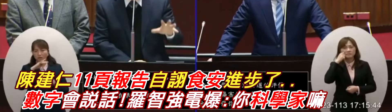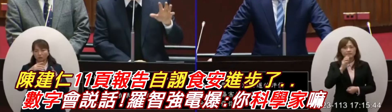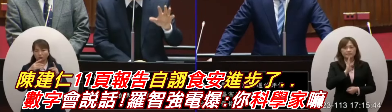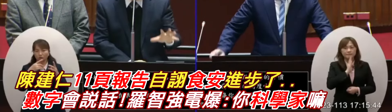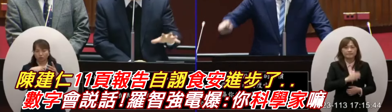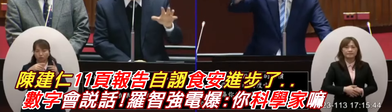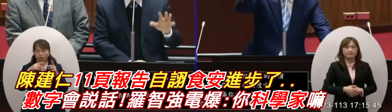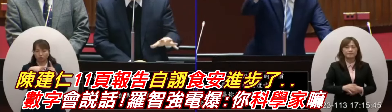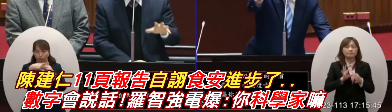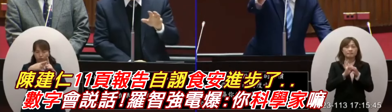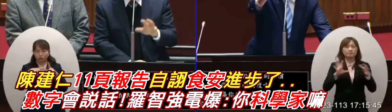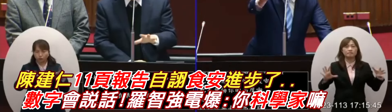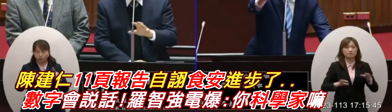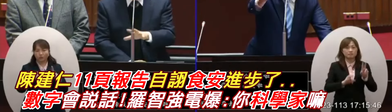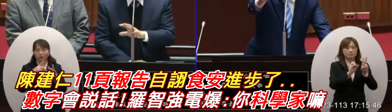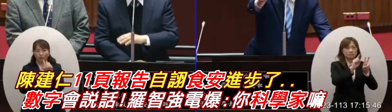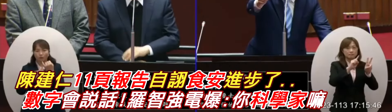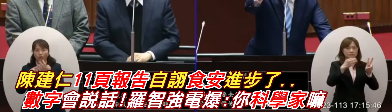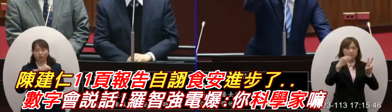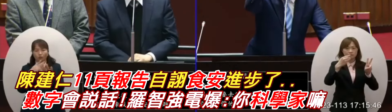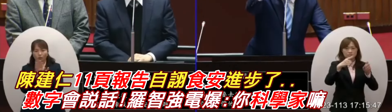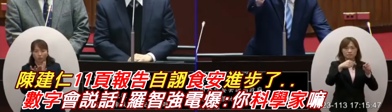多少，有多少是。